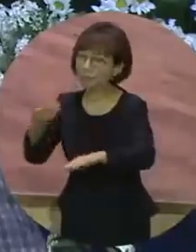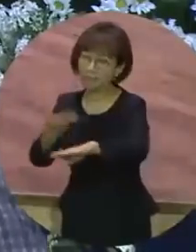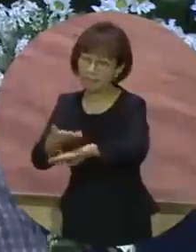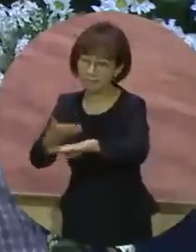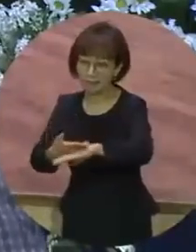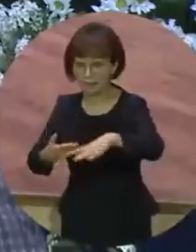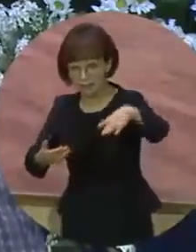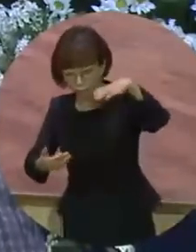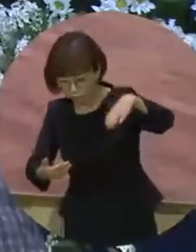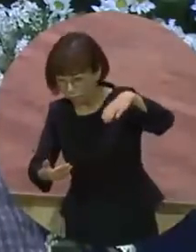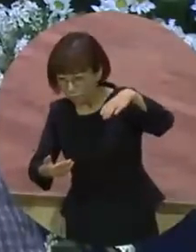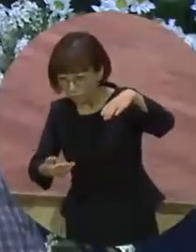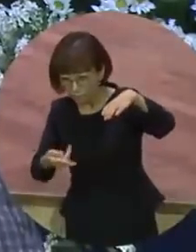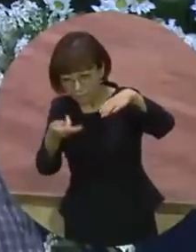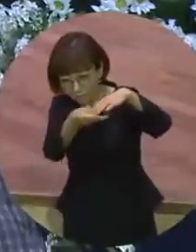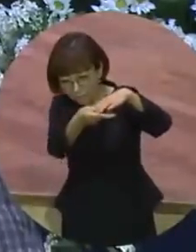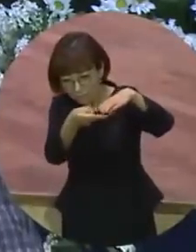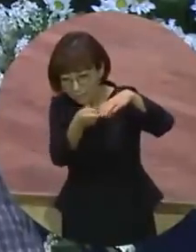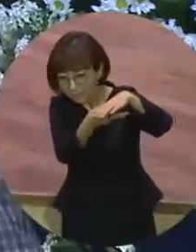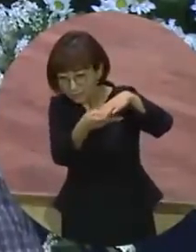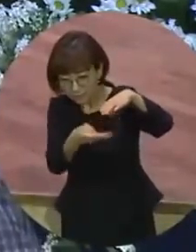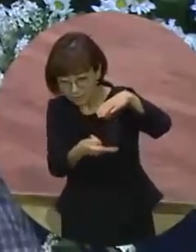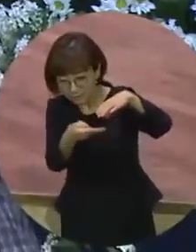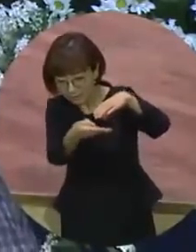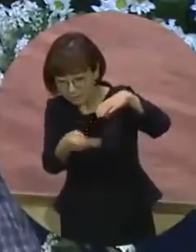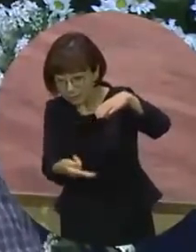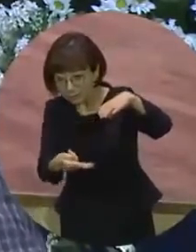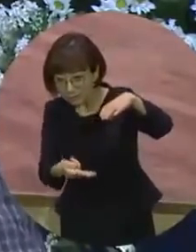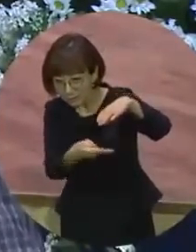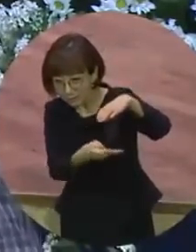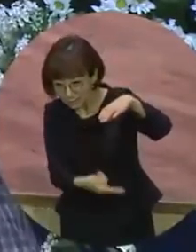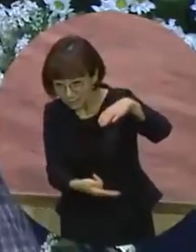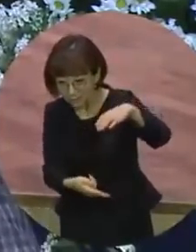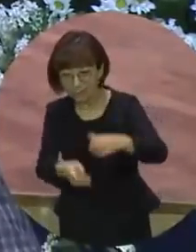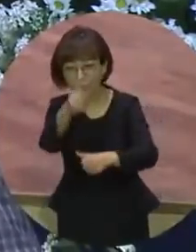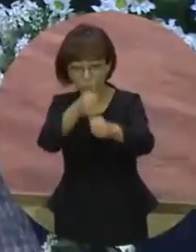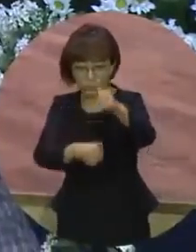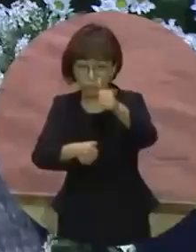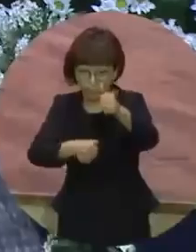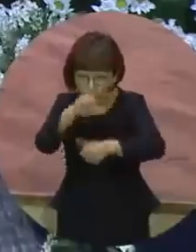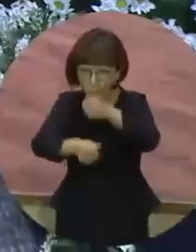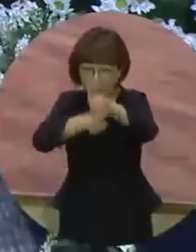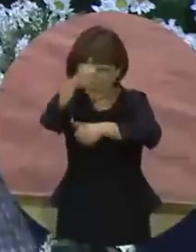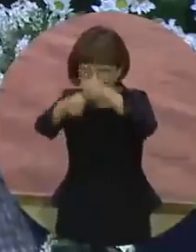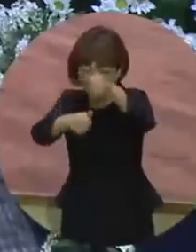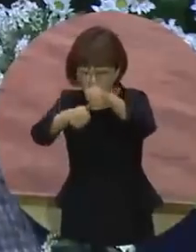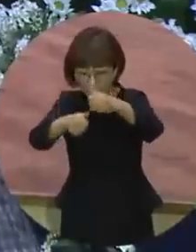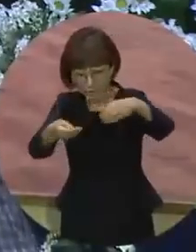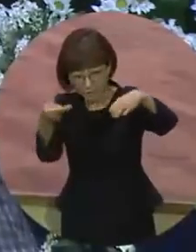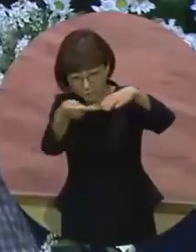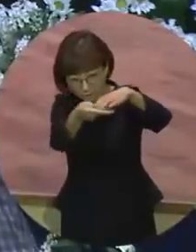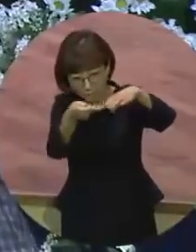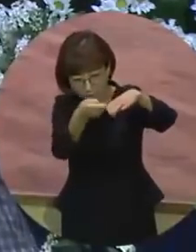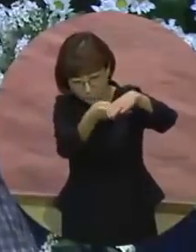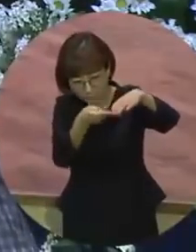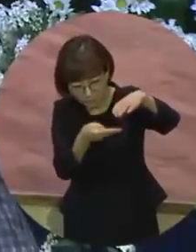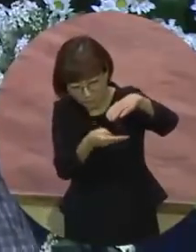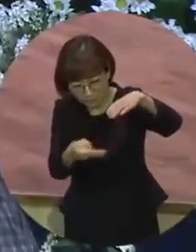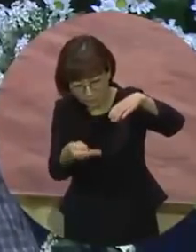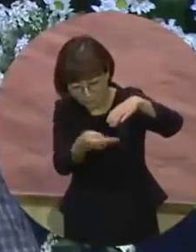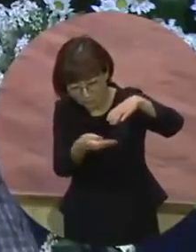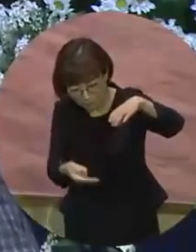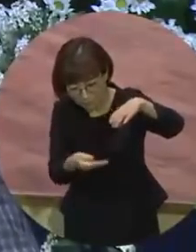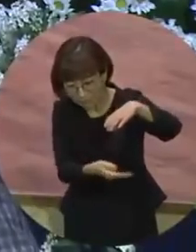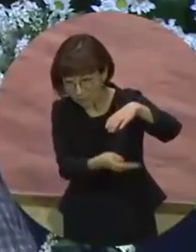한 막벨라 굴 안에 조상들이 다 묻히는 거예요. 한 굴 안에 한 무덤 안에 다 묻히는 거예요. 딱 이렇게